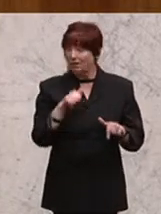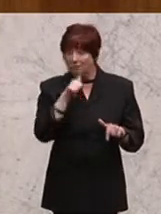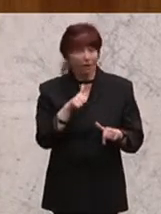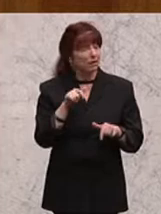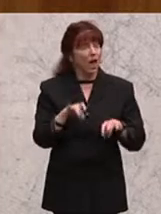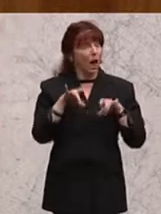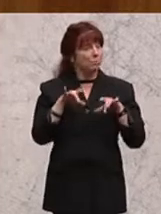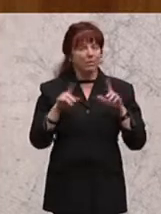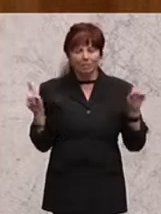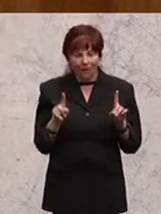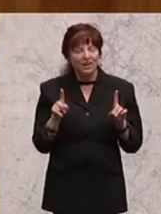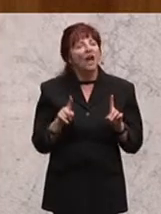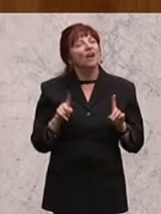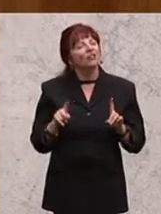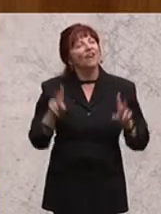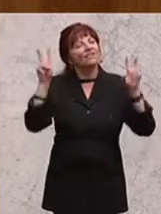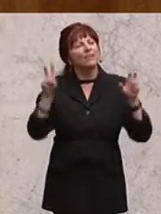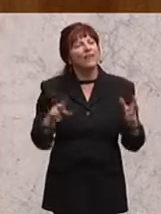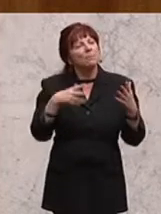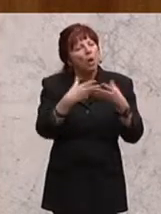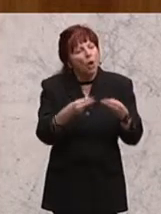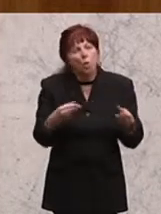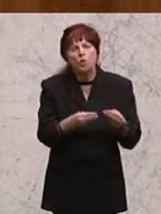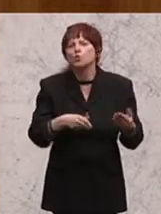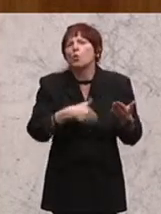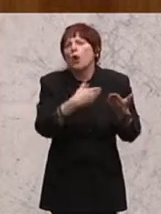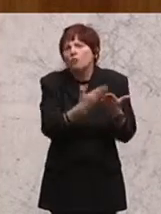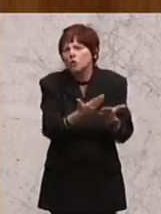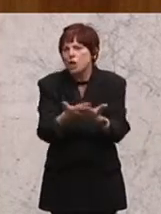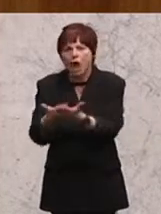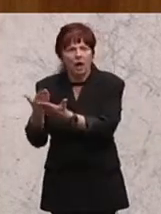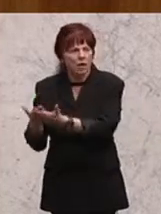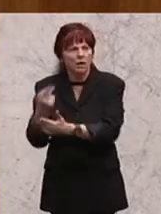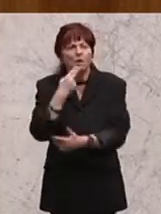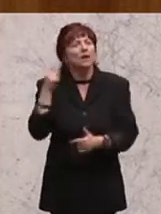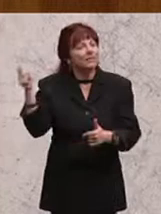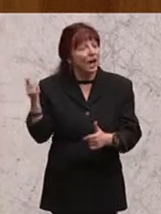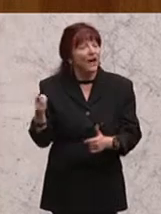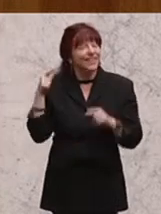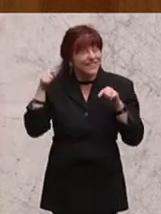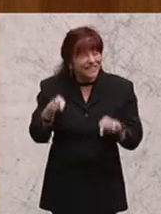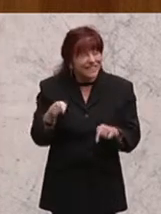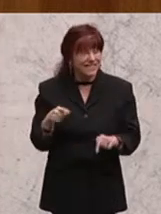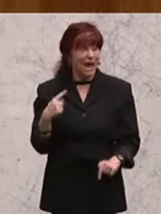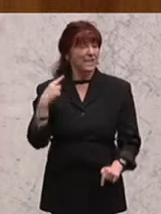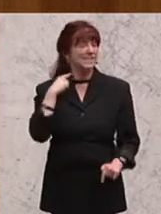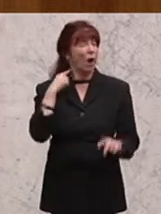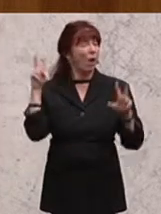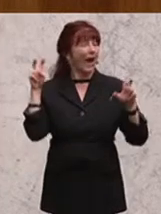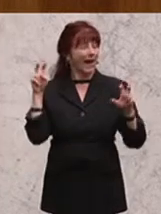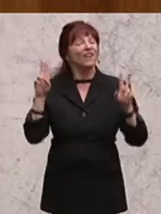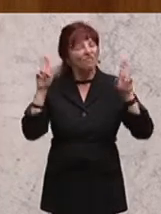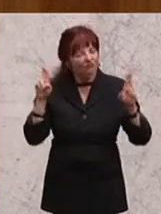damit solche, ich zitiere Vorarlberger Landeshauptmann, Sauereien, Zitat, nicht mehr ungeschoren passieren